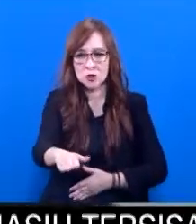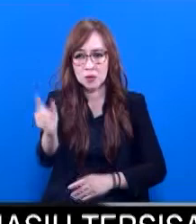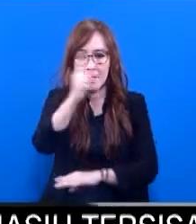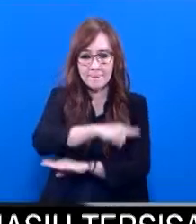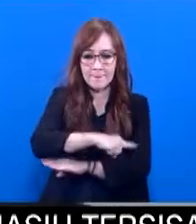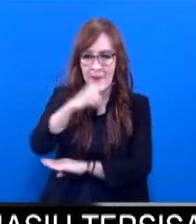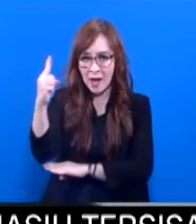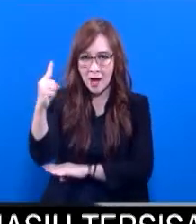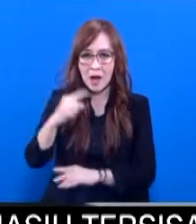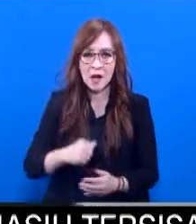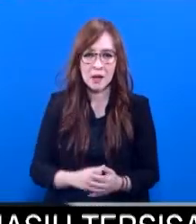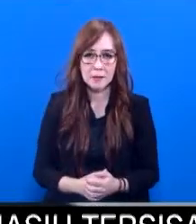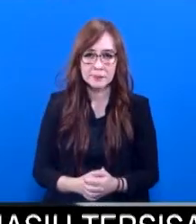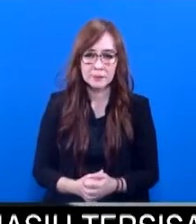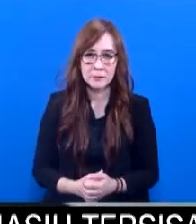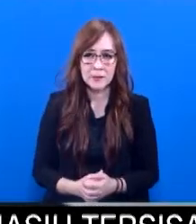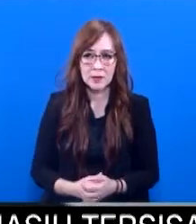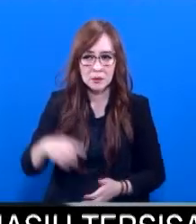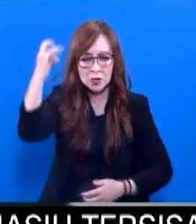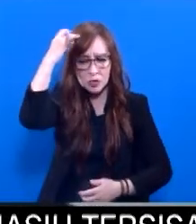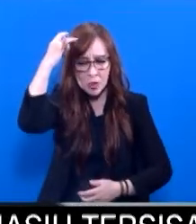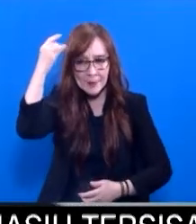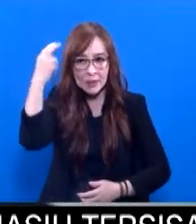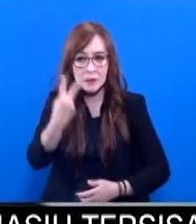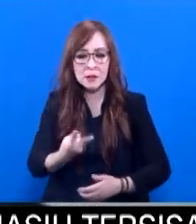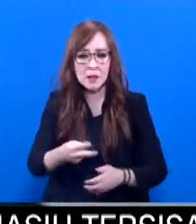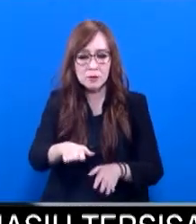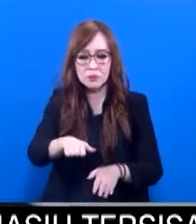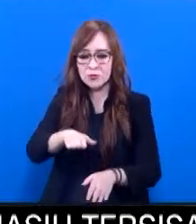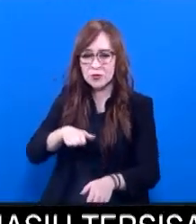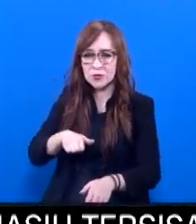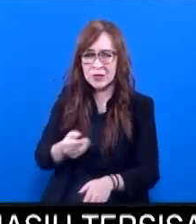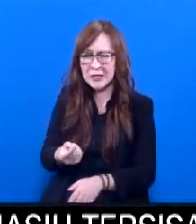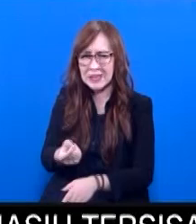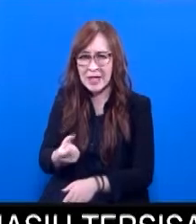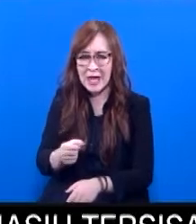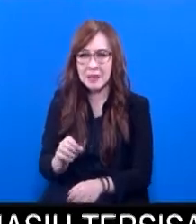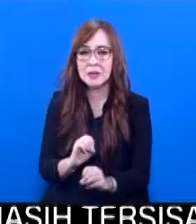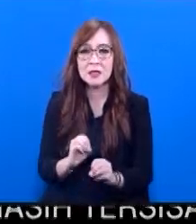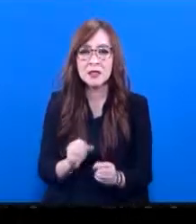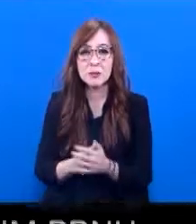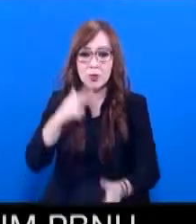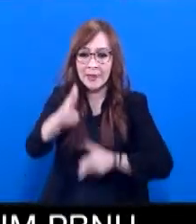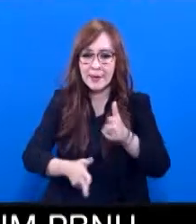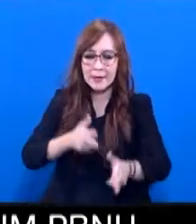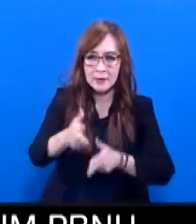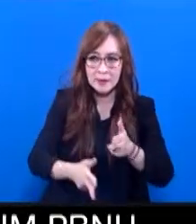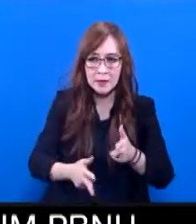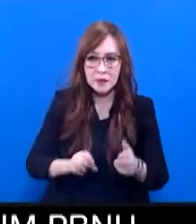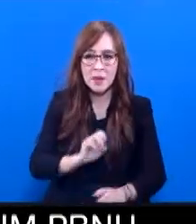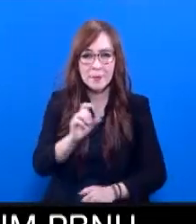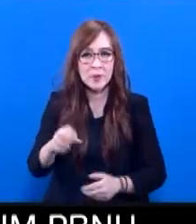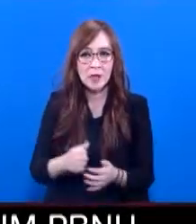Tengah. Sopir bus terlihat memundurkan kendaraannya sesaat sebelum kereta melintas, sedangkan beberapa penumpang berusaha turun dari